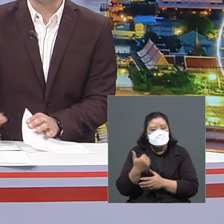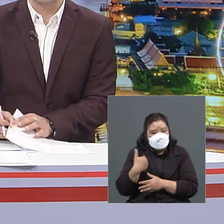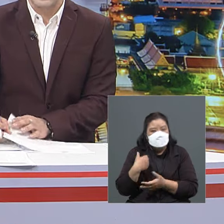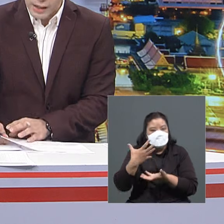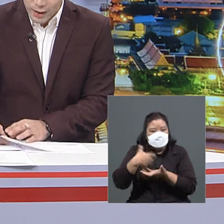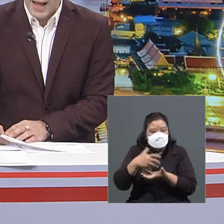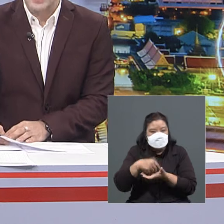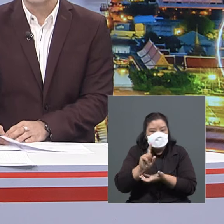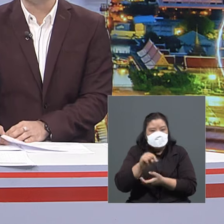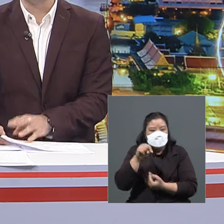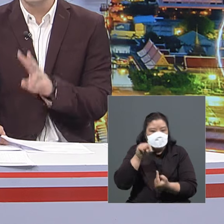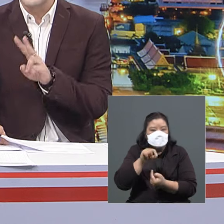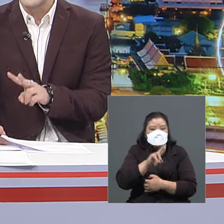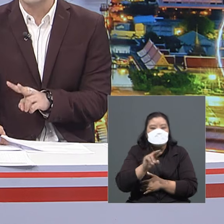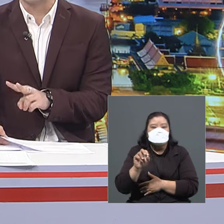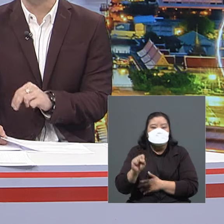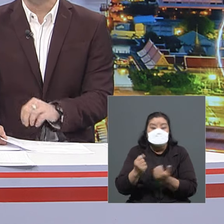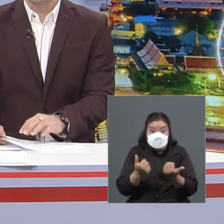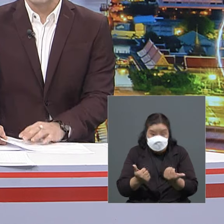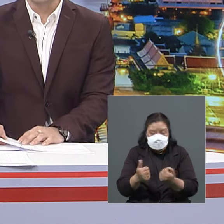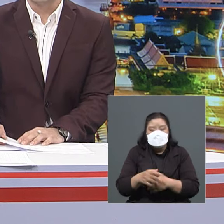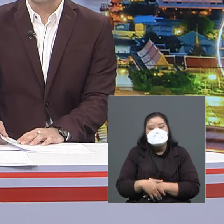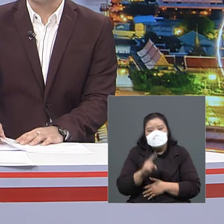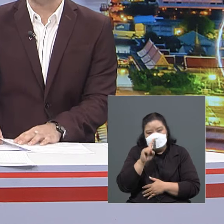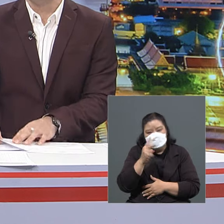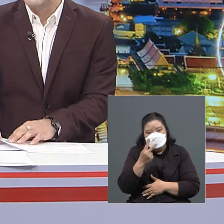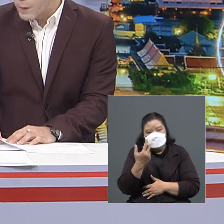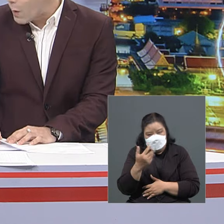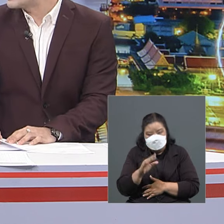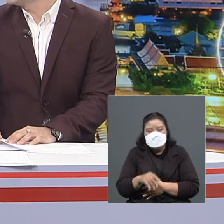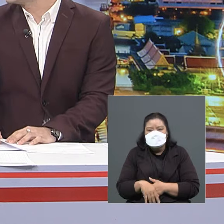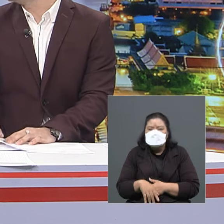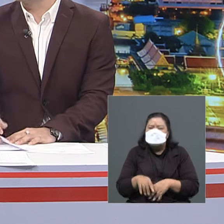ากที่อาคารรัฐสภานะครับวันนี้เป็นวันที่2ก็จะเหมือนกับ